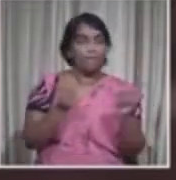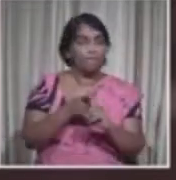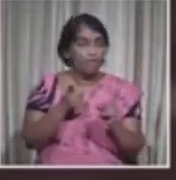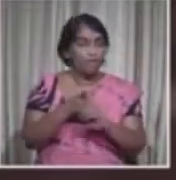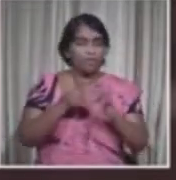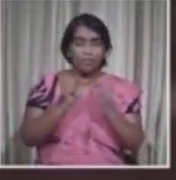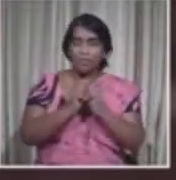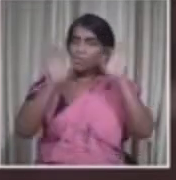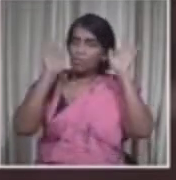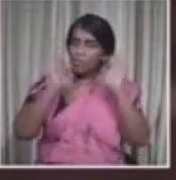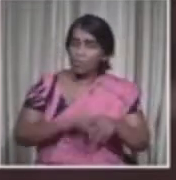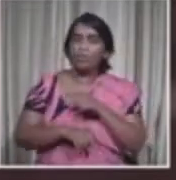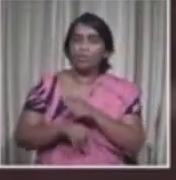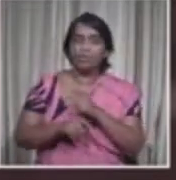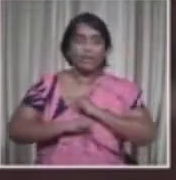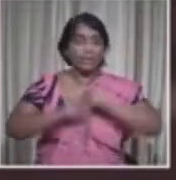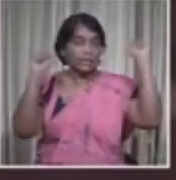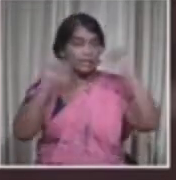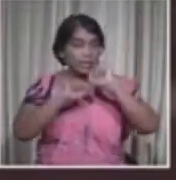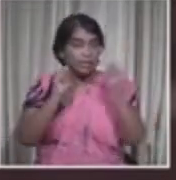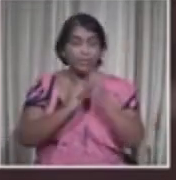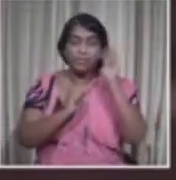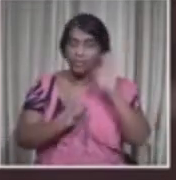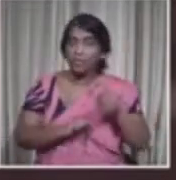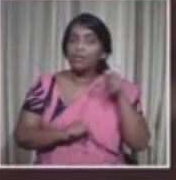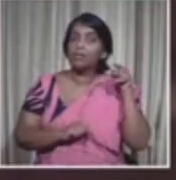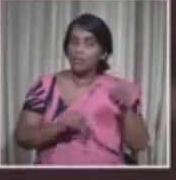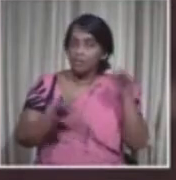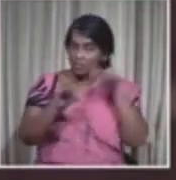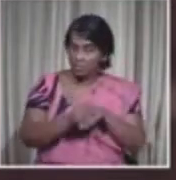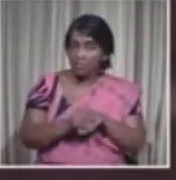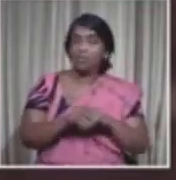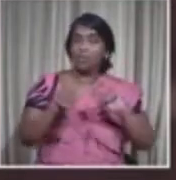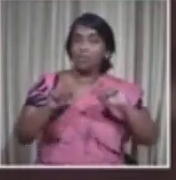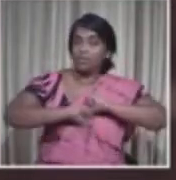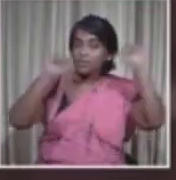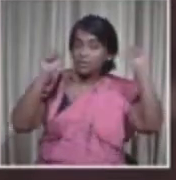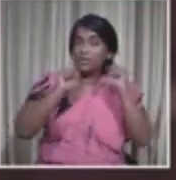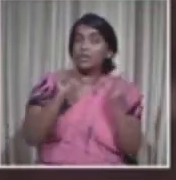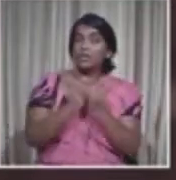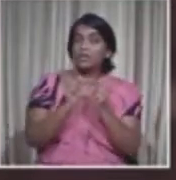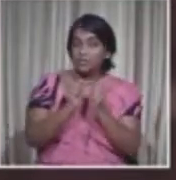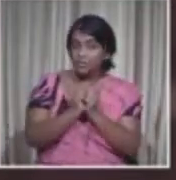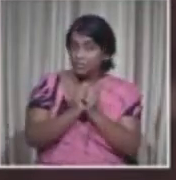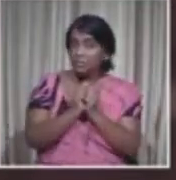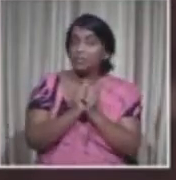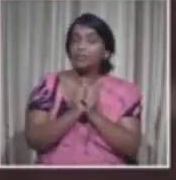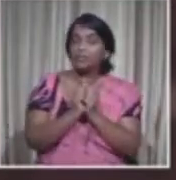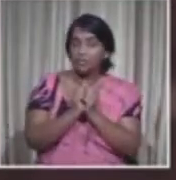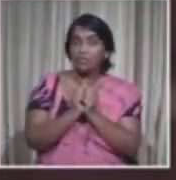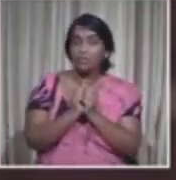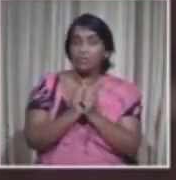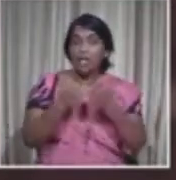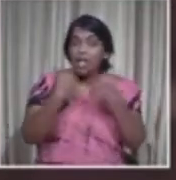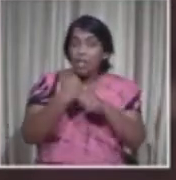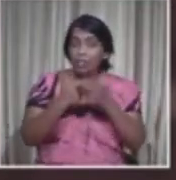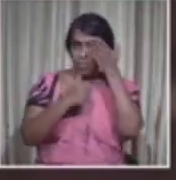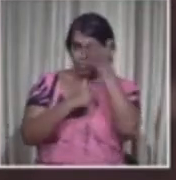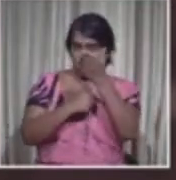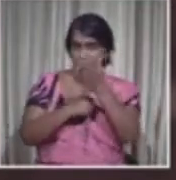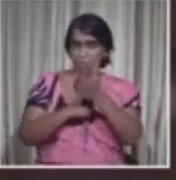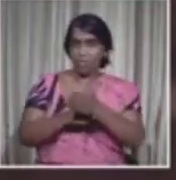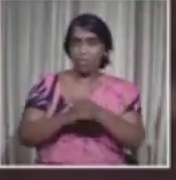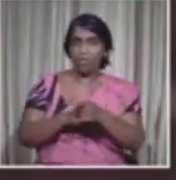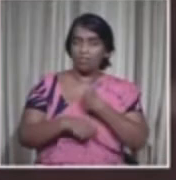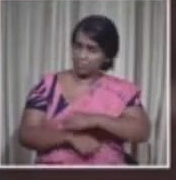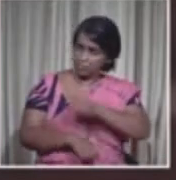ප්‍රචණ්ඩත්වයෙන් හැසිරෙන්නේ නැති උද්දෝෂණ තියෙනකොට ඒක ඇතුළට ගෙනල්ලා ප්‍රචණ්ඩකාරීත්වය හදලා තමුන්නාසෙලා අත